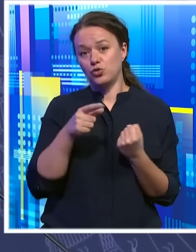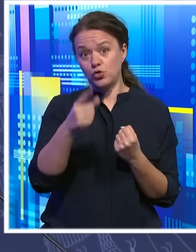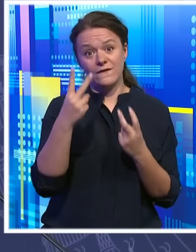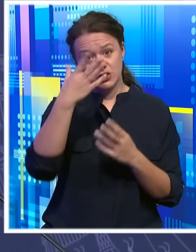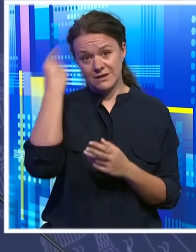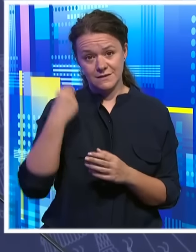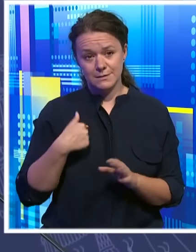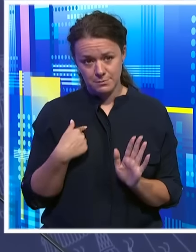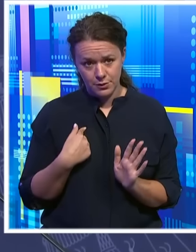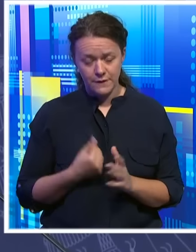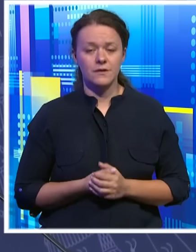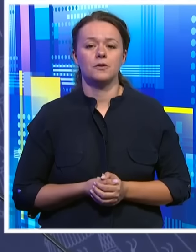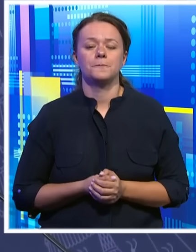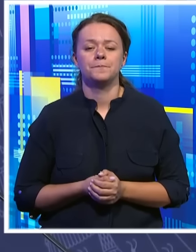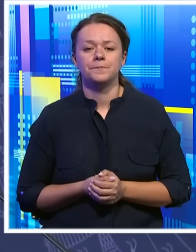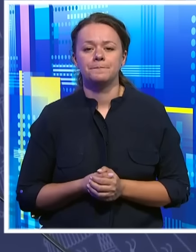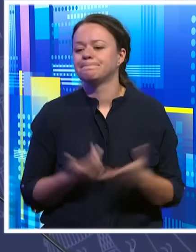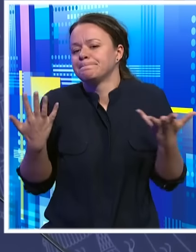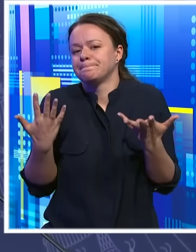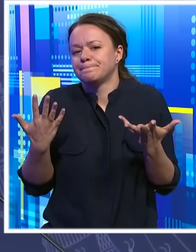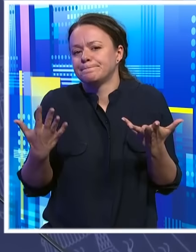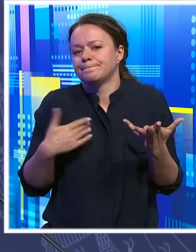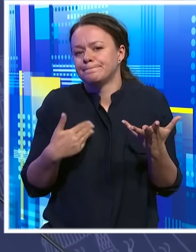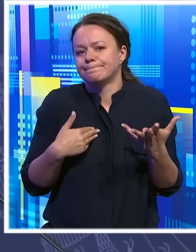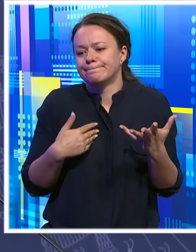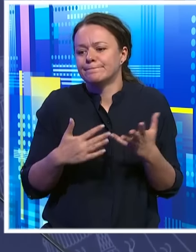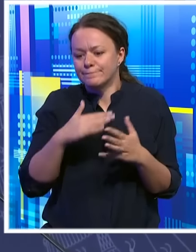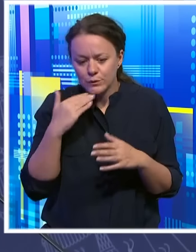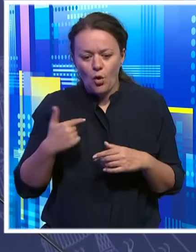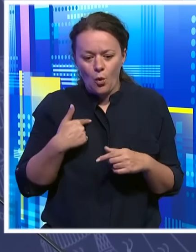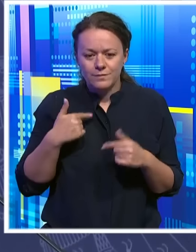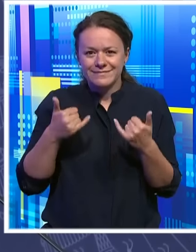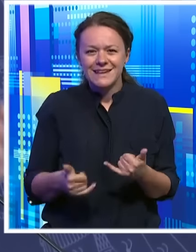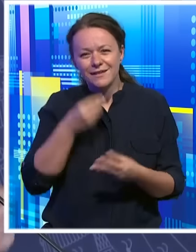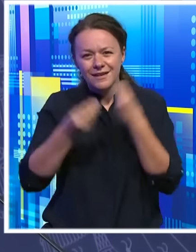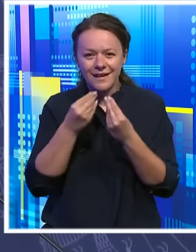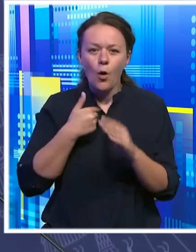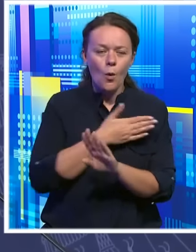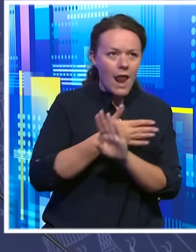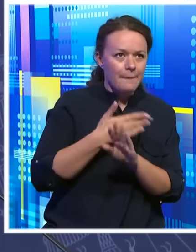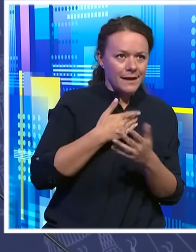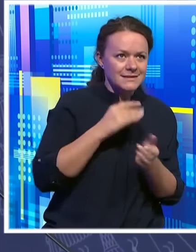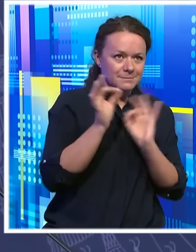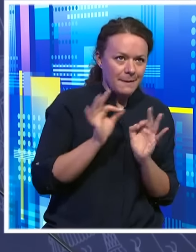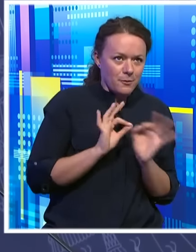zaboravio. Eto, ja sam se mnogo spremao za ovo danas, želeći da nekako